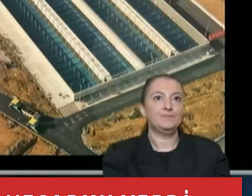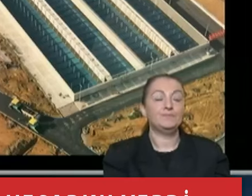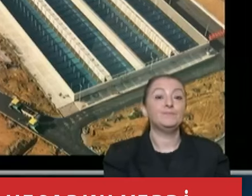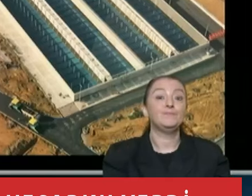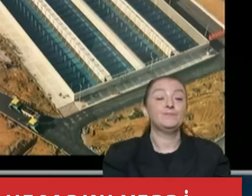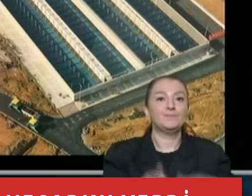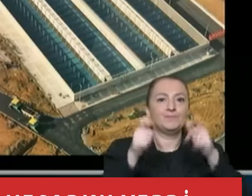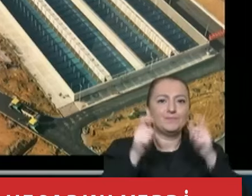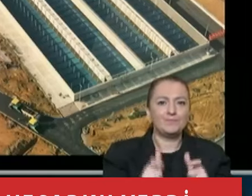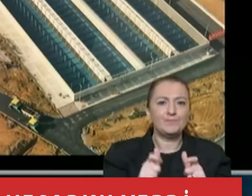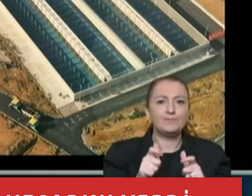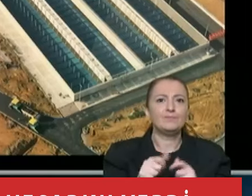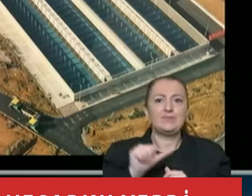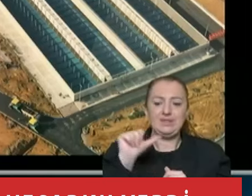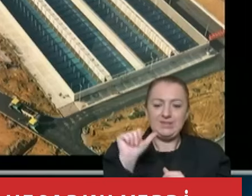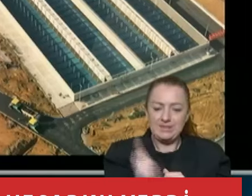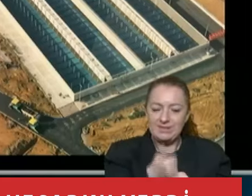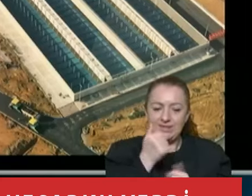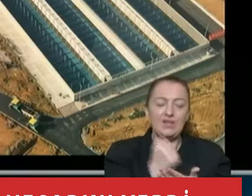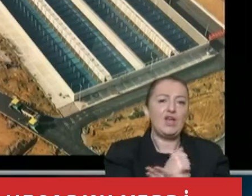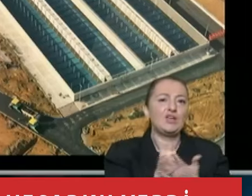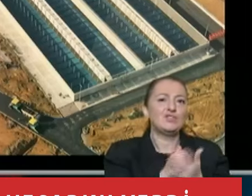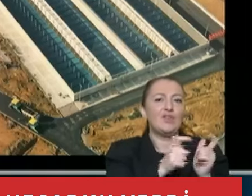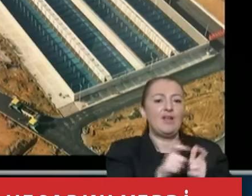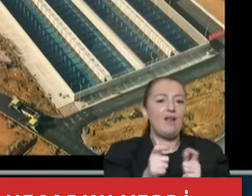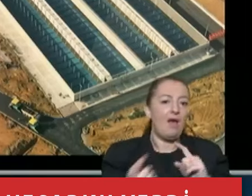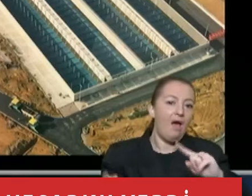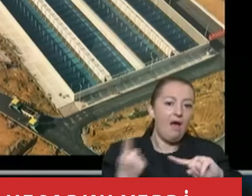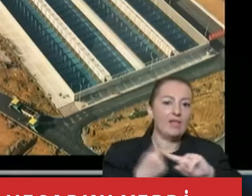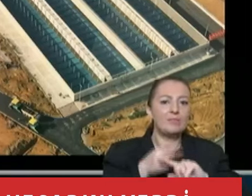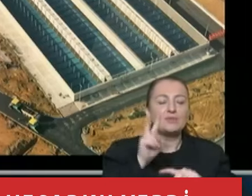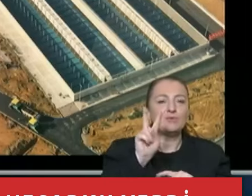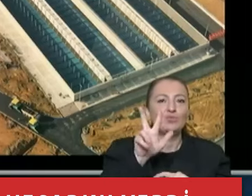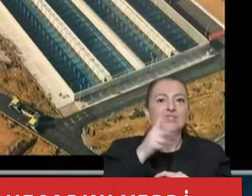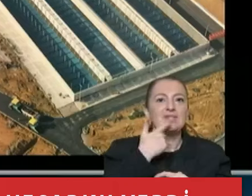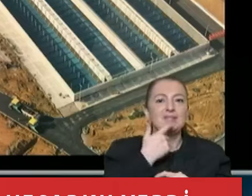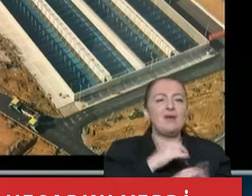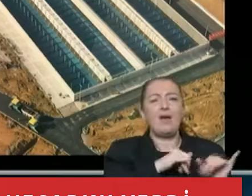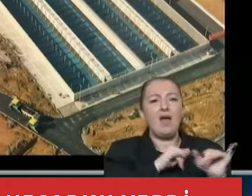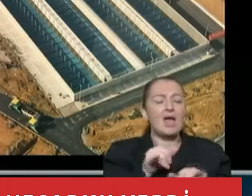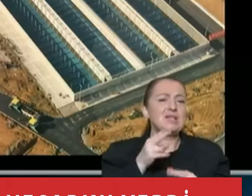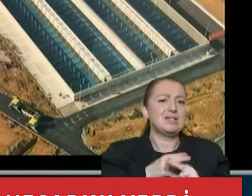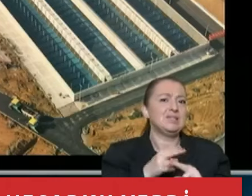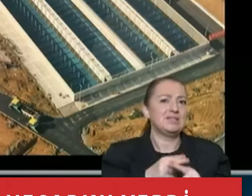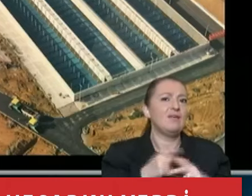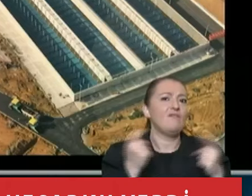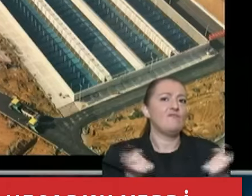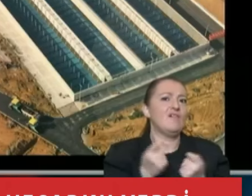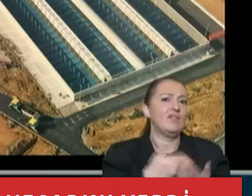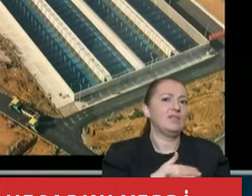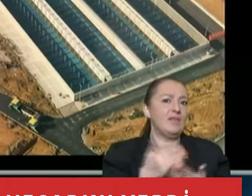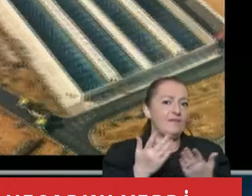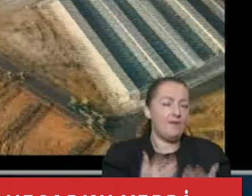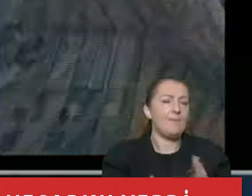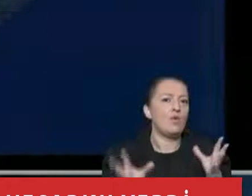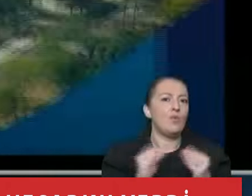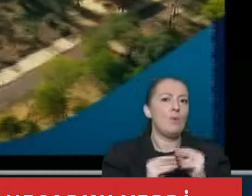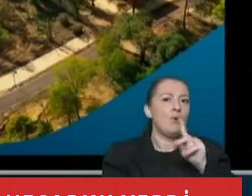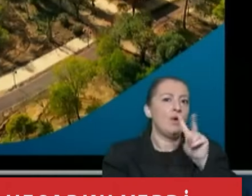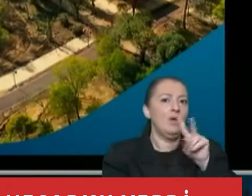şehrimizin aktif ve kaliteli yeşil alanlarını arttırmaya 2023 yılında da Aynı hızla devam ettik toplamda